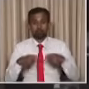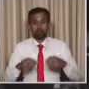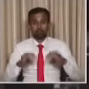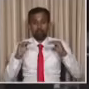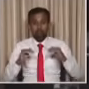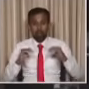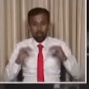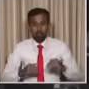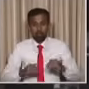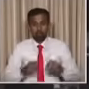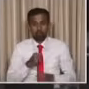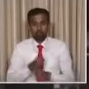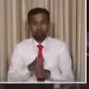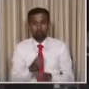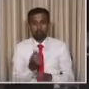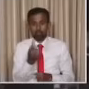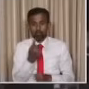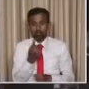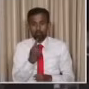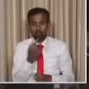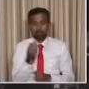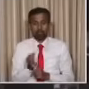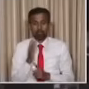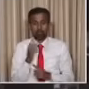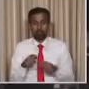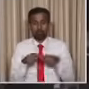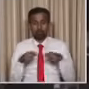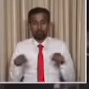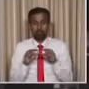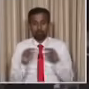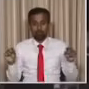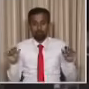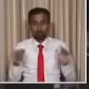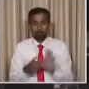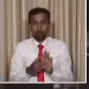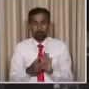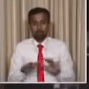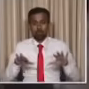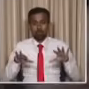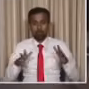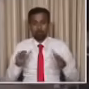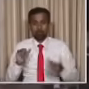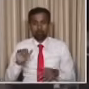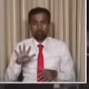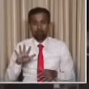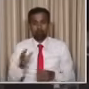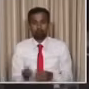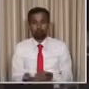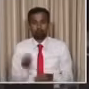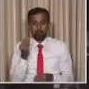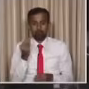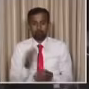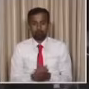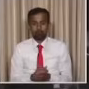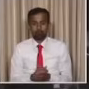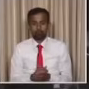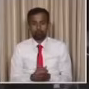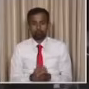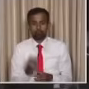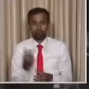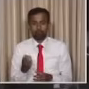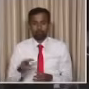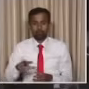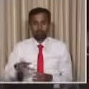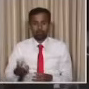कियला दिगिंदिगटम आंडुव किव्वत् जनाधिपति वयशीर्षे मिलियन नमसे हटपहाकिंग वेडिकल्लती हेमगत्तम तुंदा